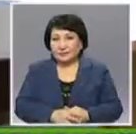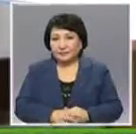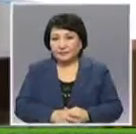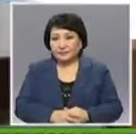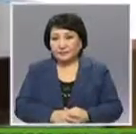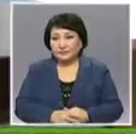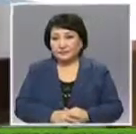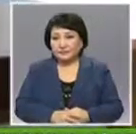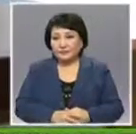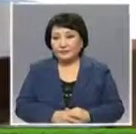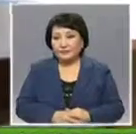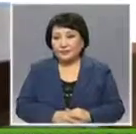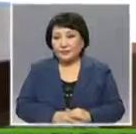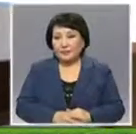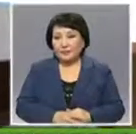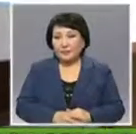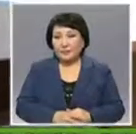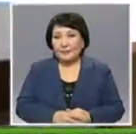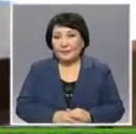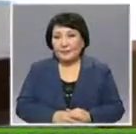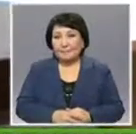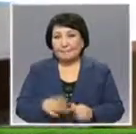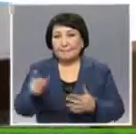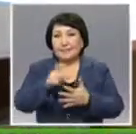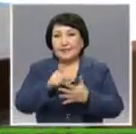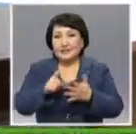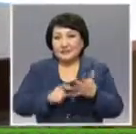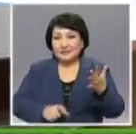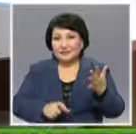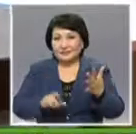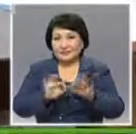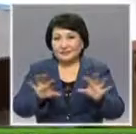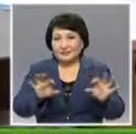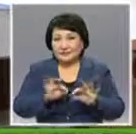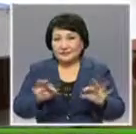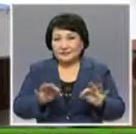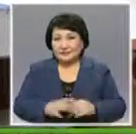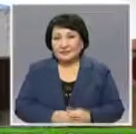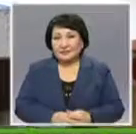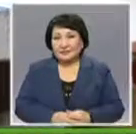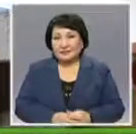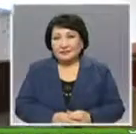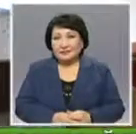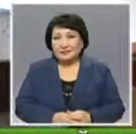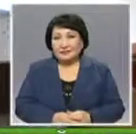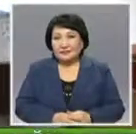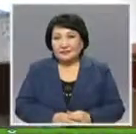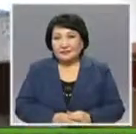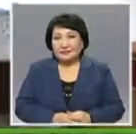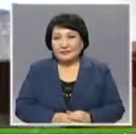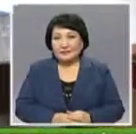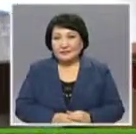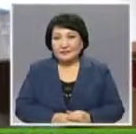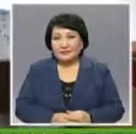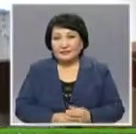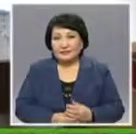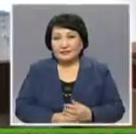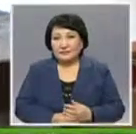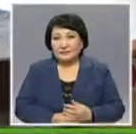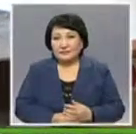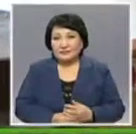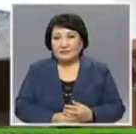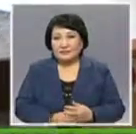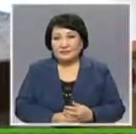Айы отыр пастата, екі қолы қалтата, апай-сапақ тұрсаса,